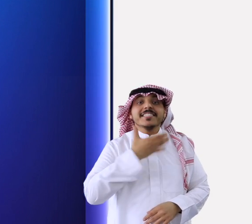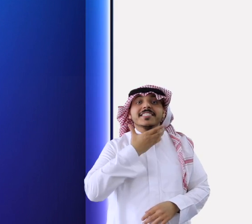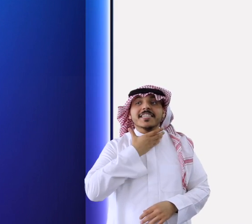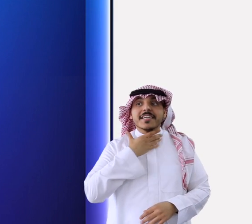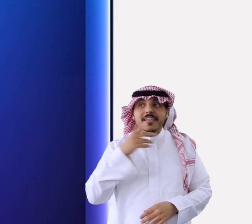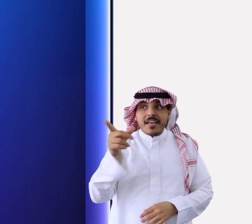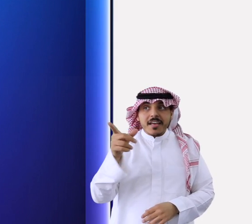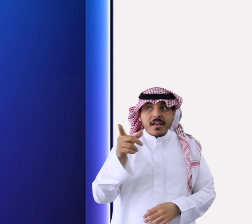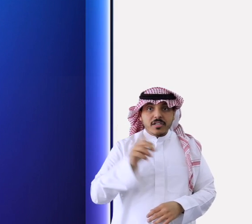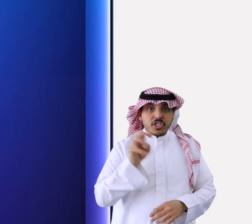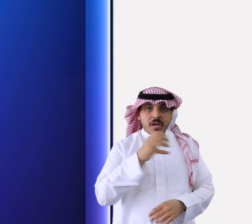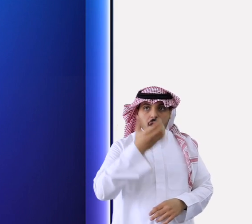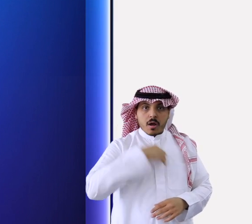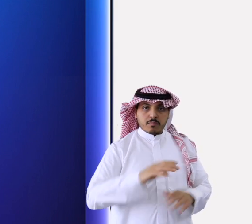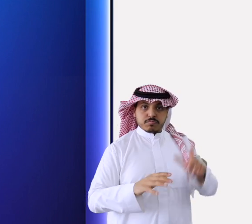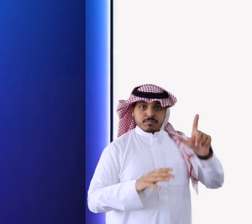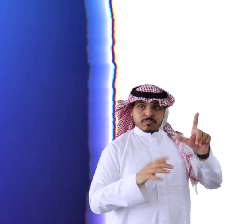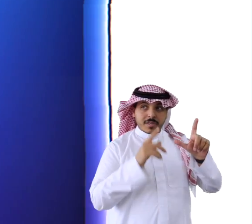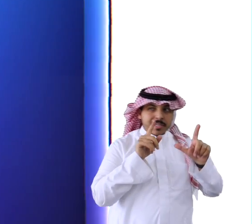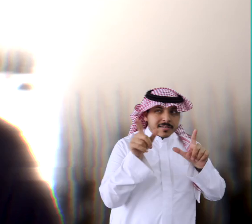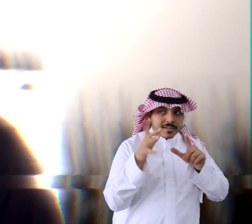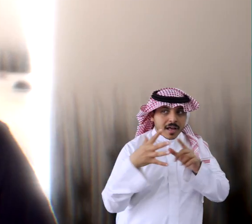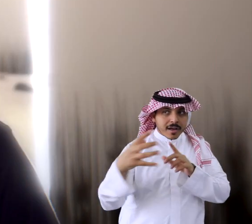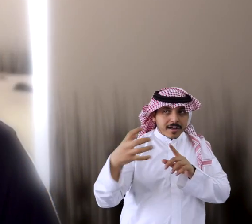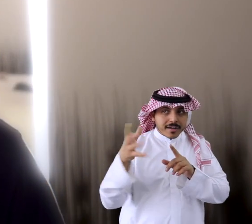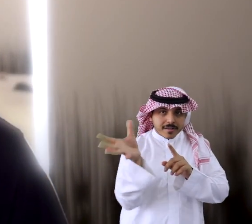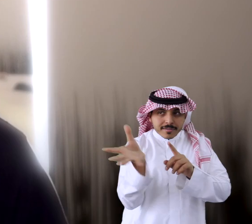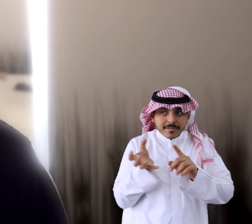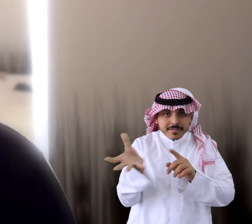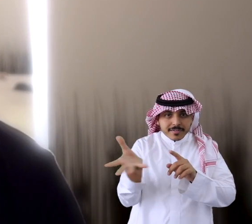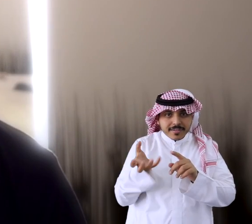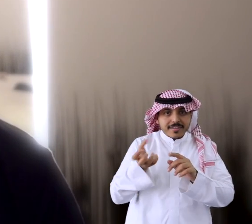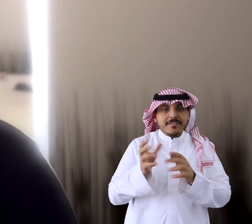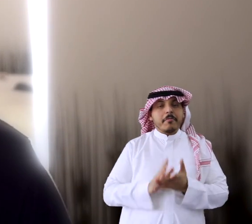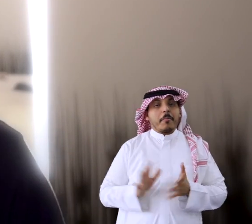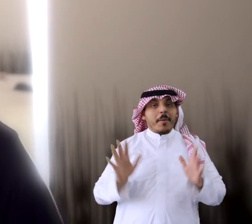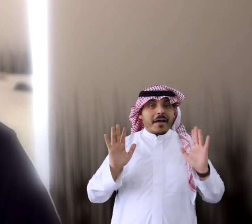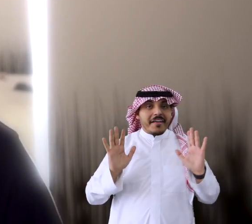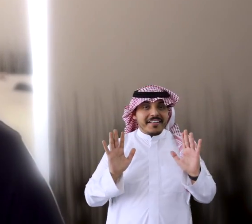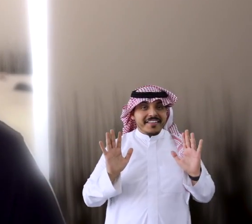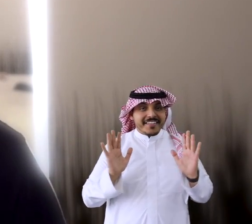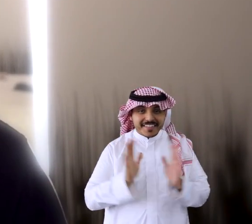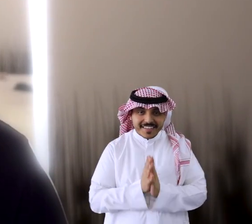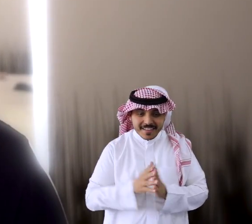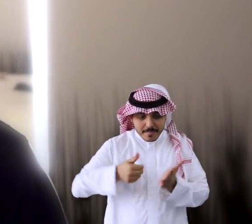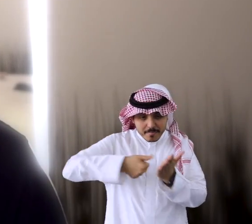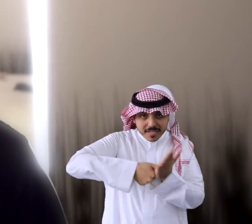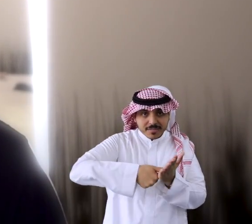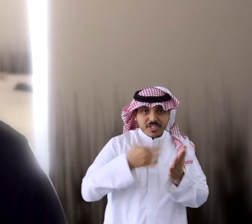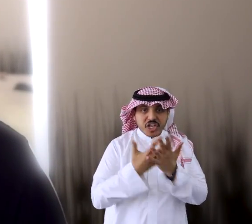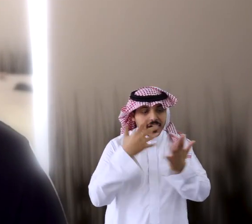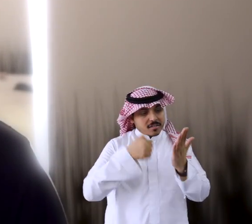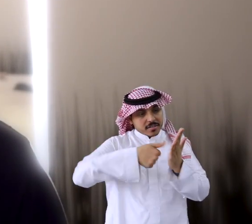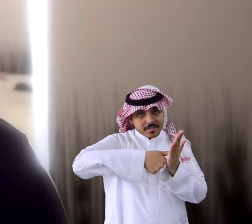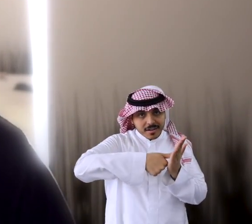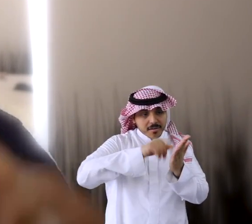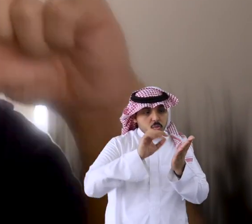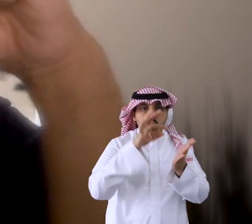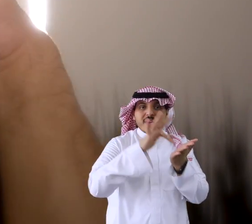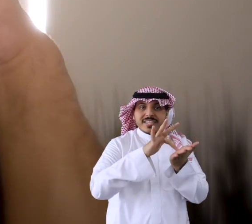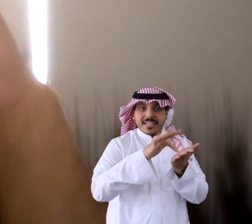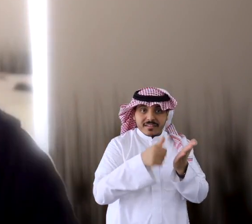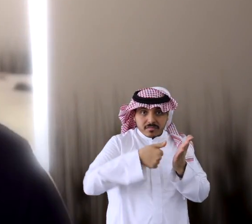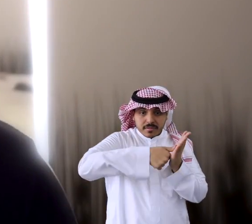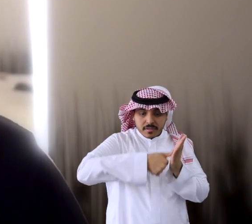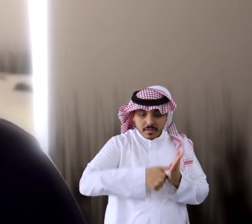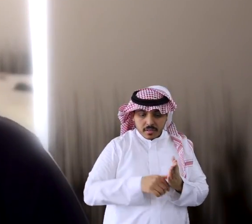الصينية أبل تقلدهم في وضع مثلا البصمة في الشاشة, وأيضا وضع لو تكلمنا على الكاميرا خلف الجوال